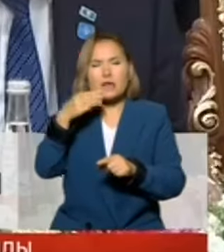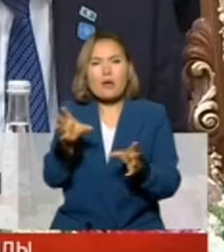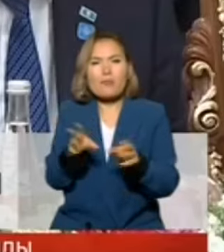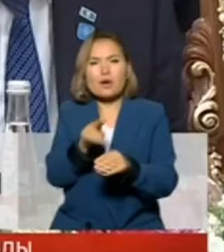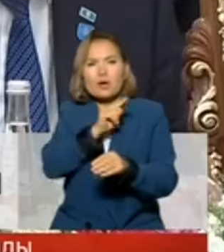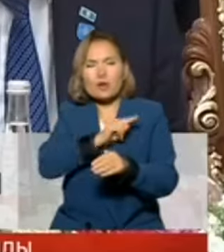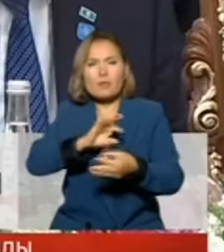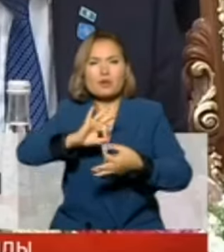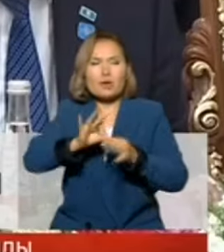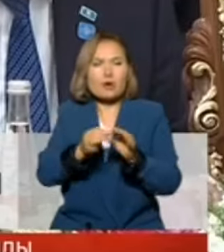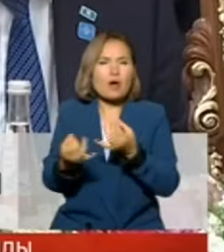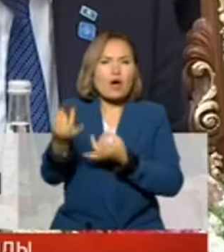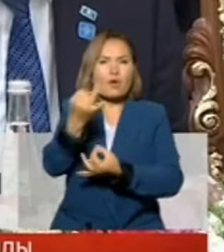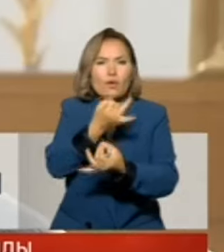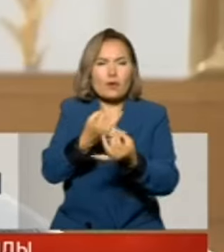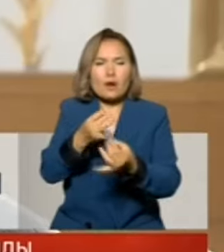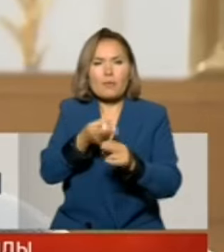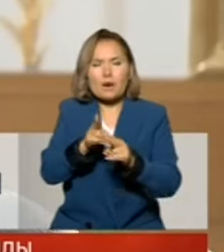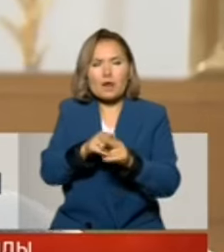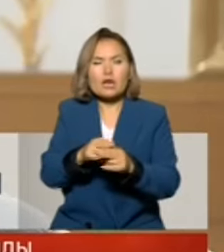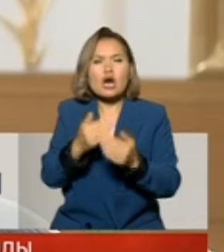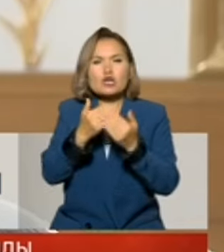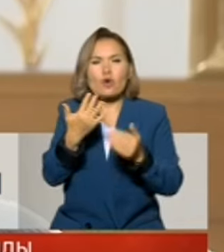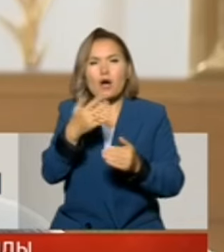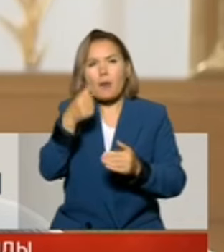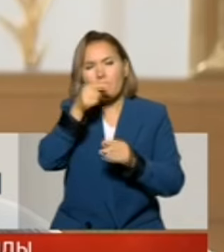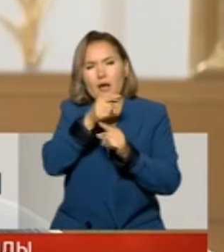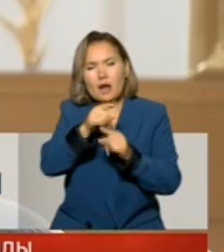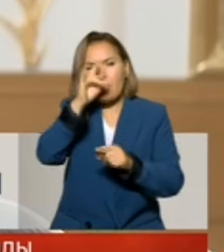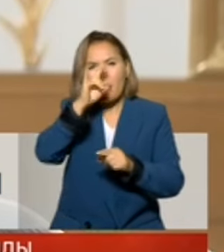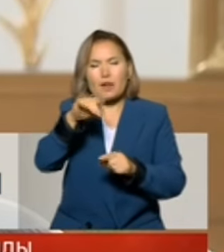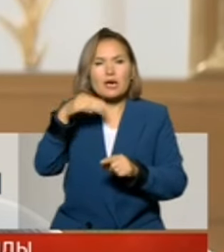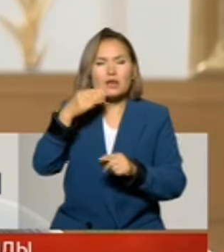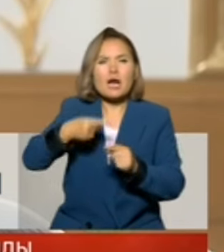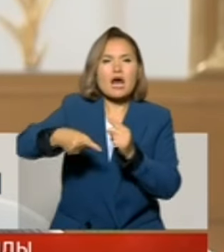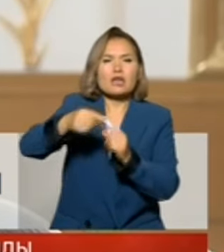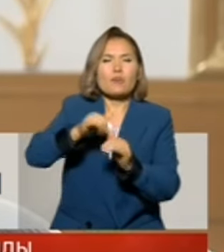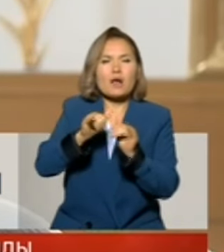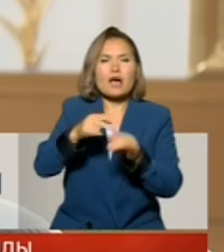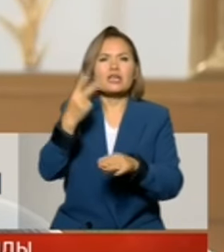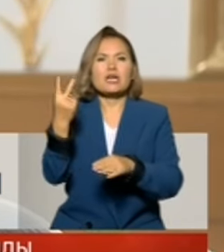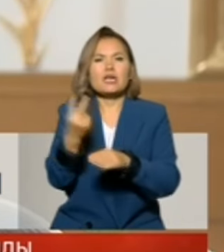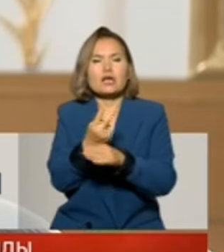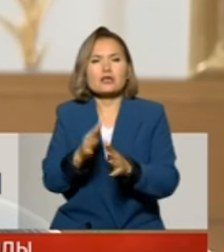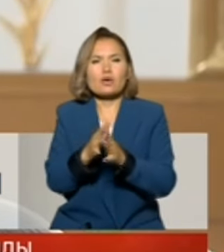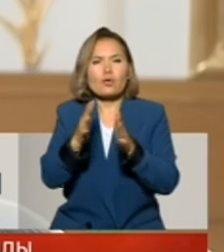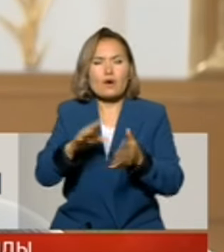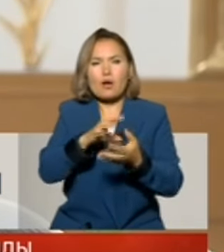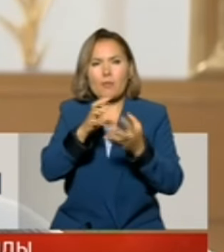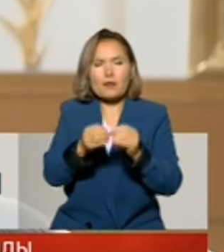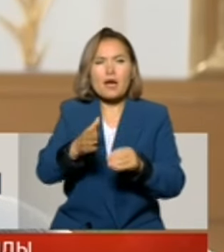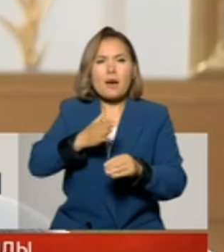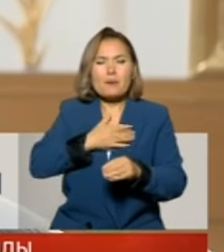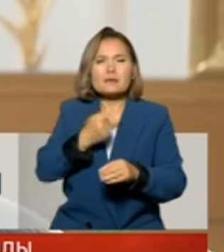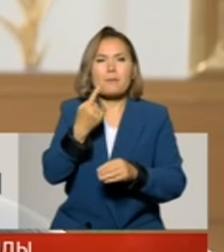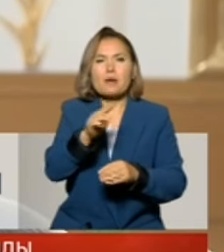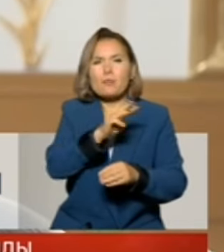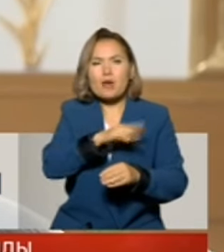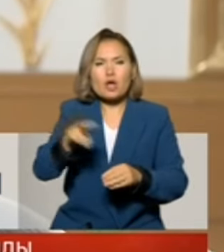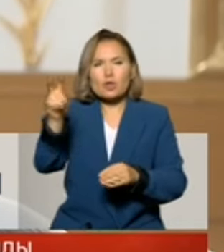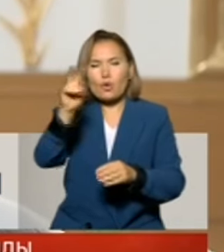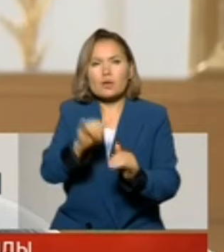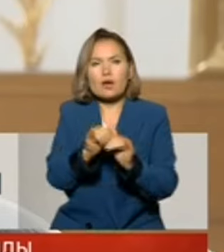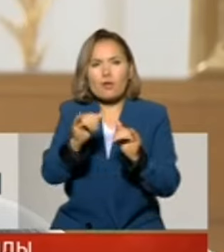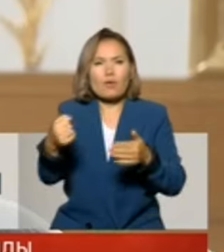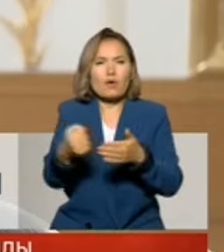тетіктерін егжей-тегжейлі талқылады. Соңғы 5 жылда елдеріміз арасындағы тауар айналымы 2 есе өсті. Осылайша біз 1 миллиард доллар